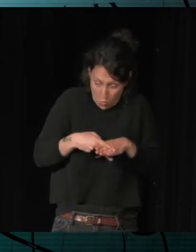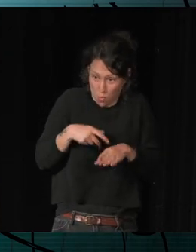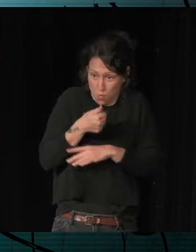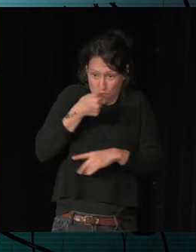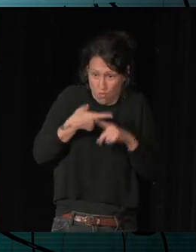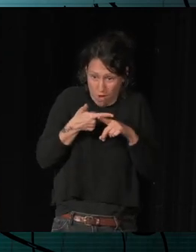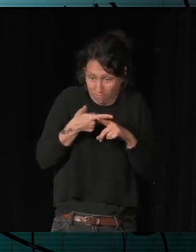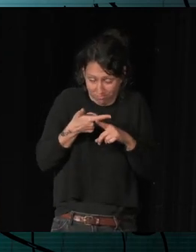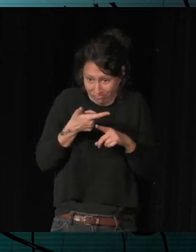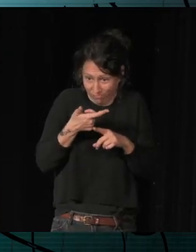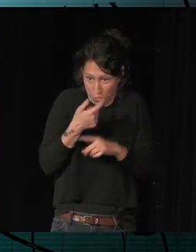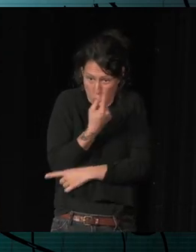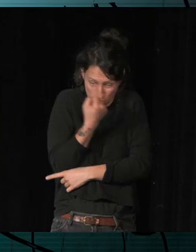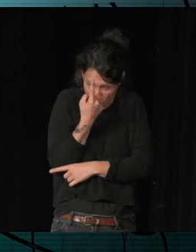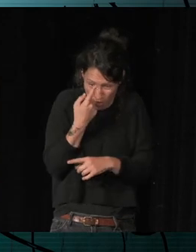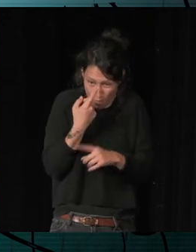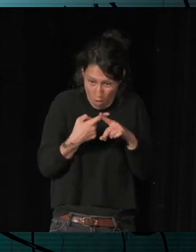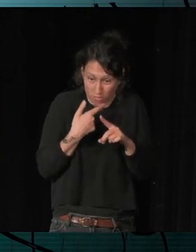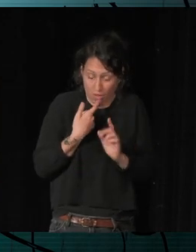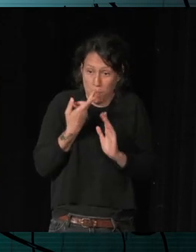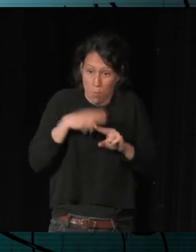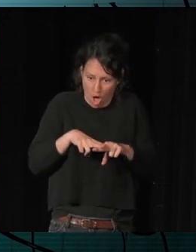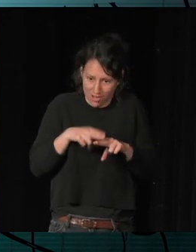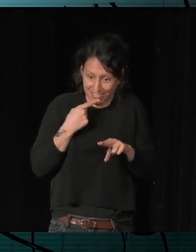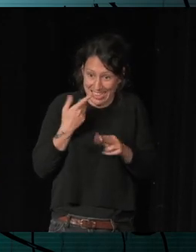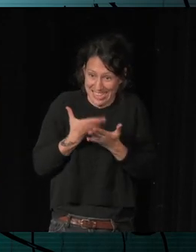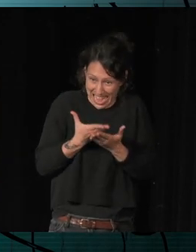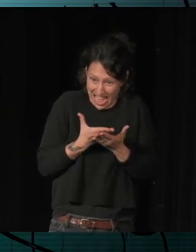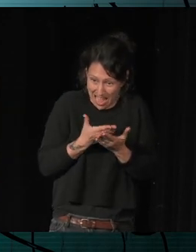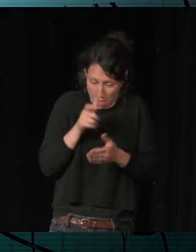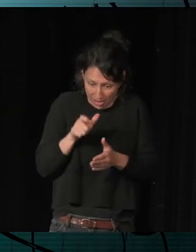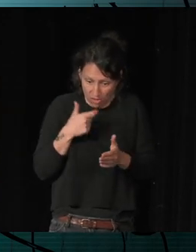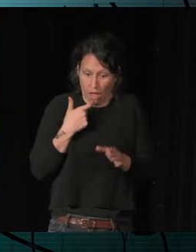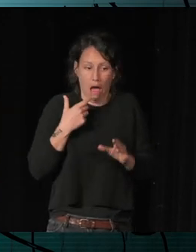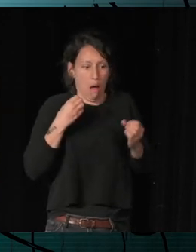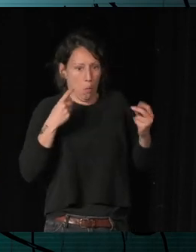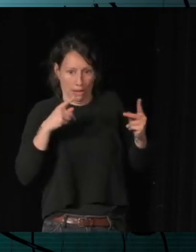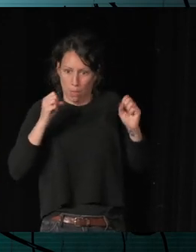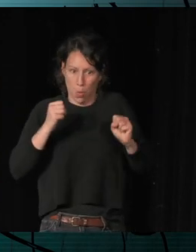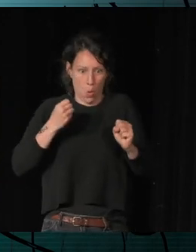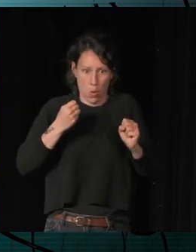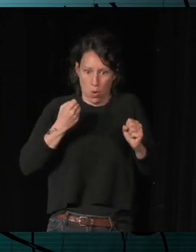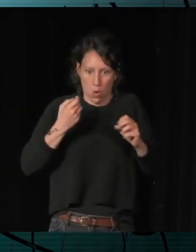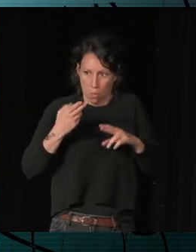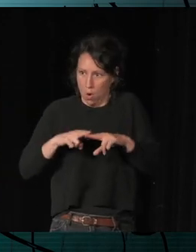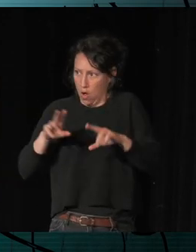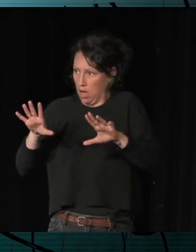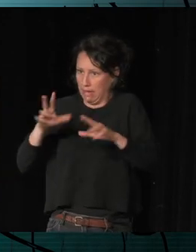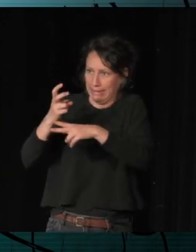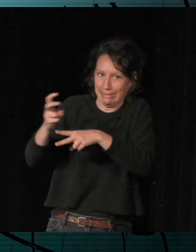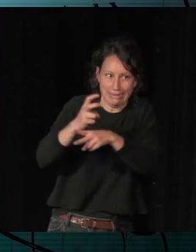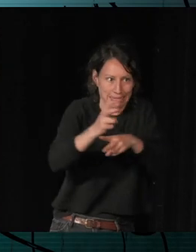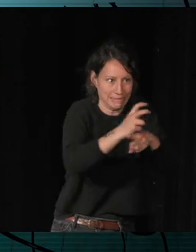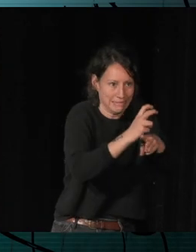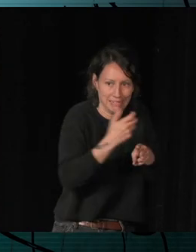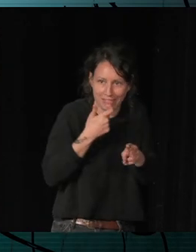fois il va mourir et à partir de là le tout le temps c'était marrant dans les premiers tests qu'il y avait quand je regardais les joueurs essayer dès qu'il y avait un bout de